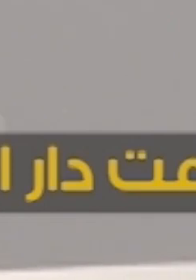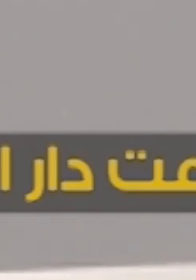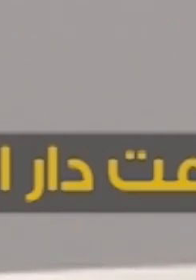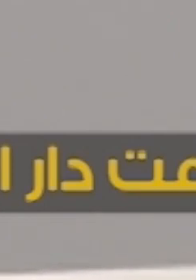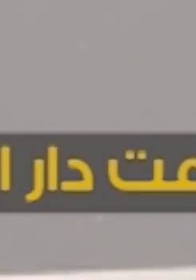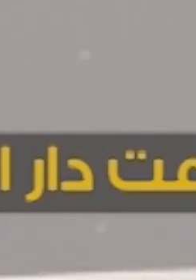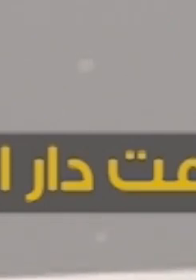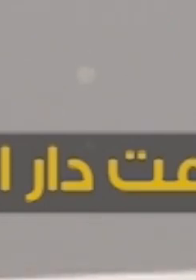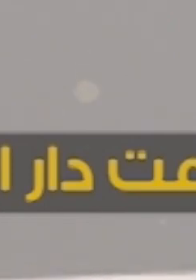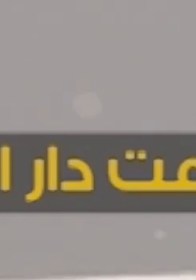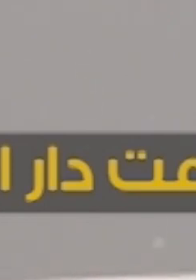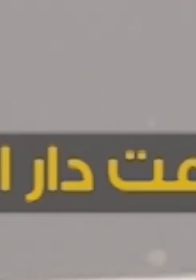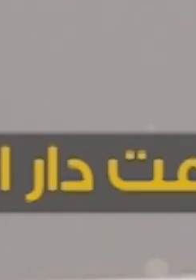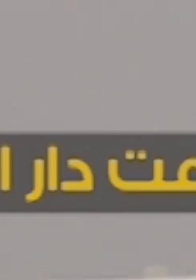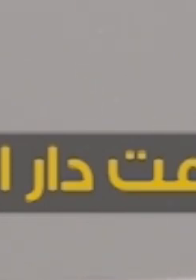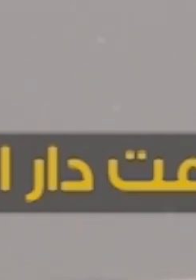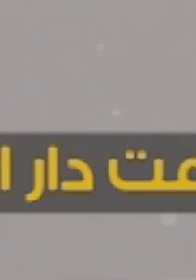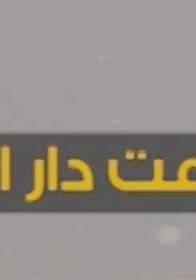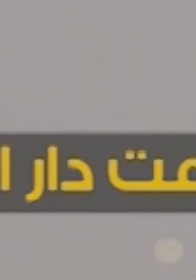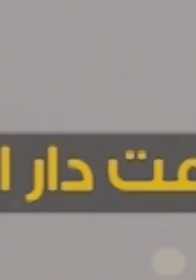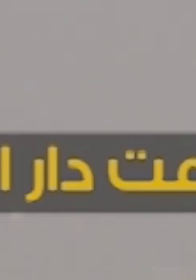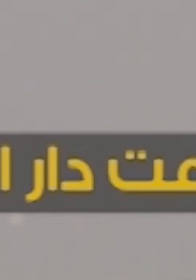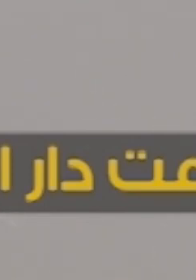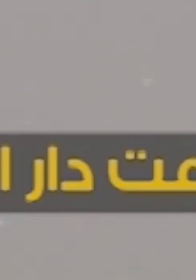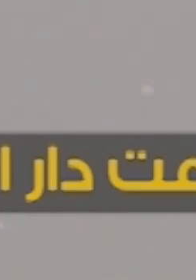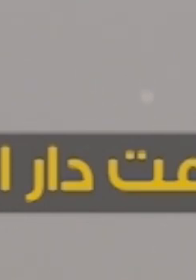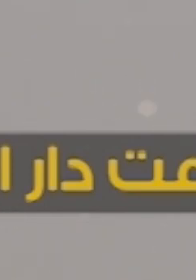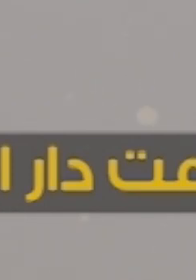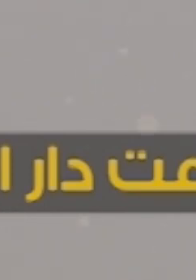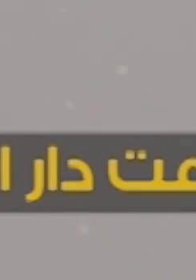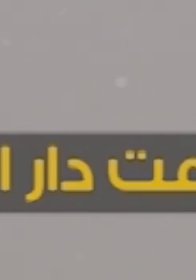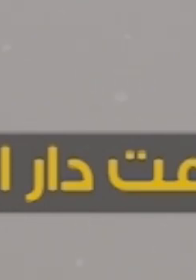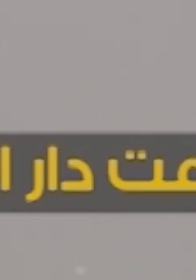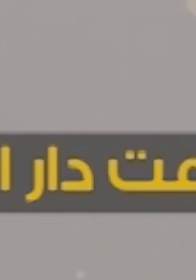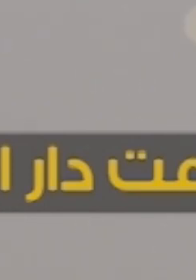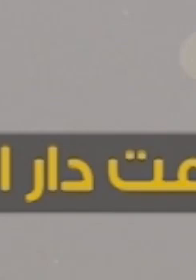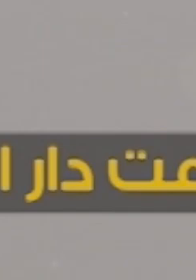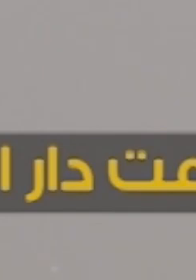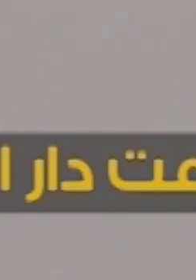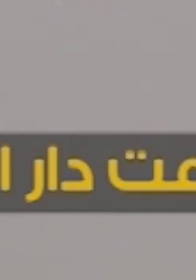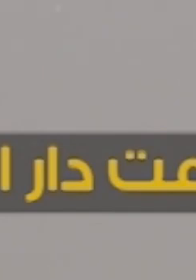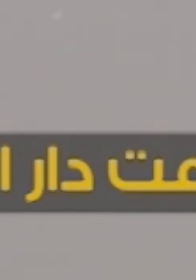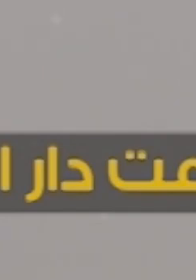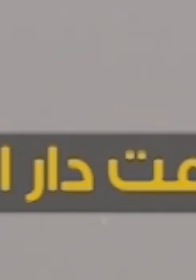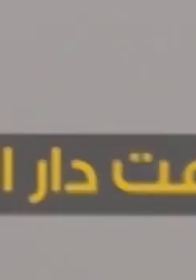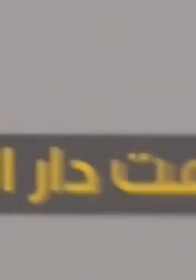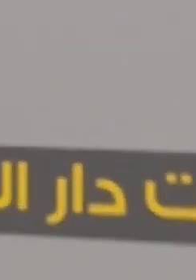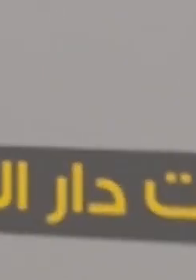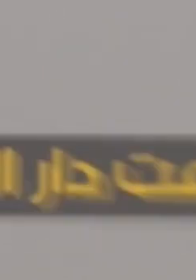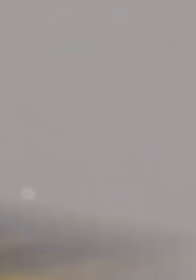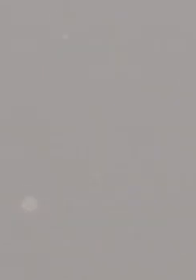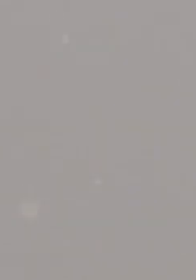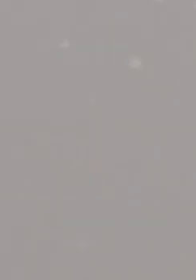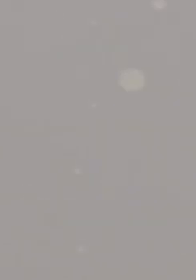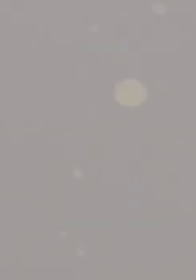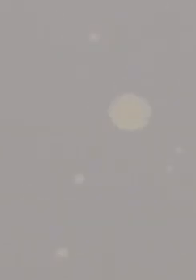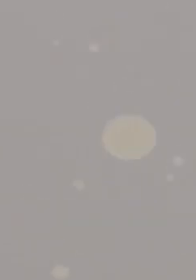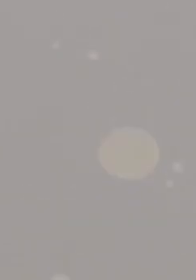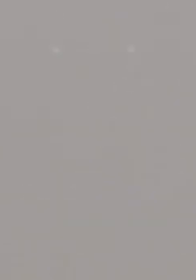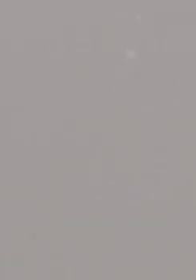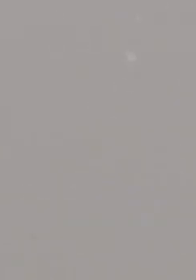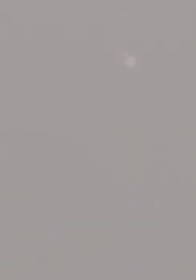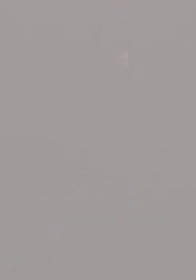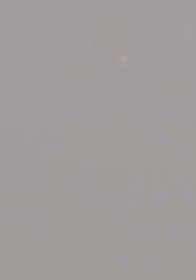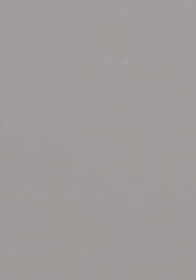المصالحة بين غريان والأصابعة عندما صار هناك اقتتال رعت دار الإفتاء الصلح وكان في ذلك